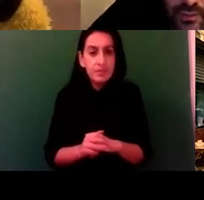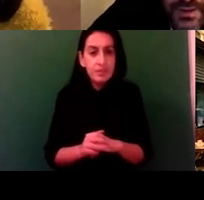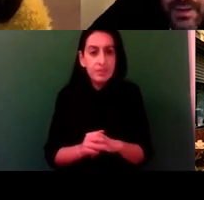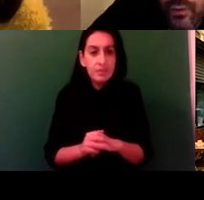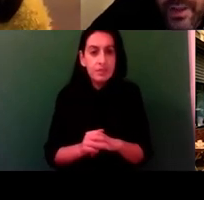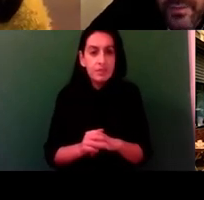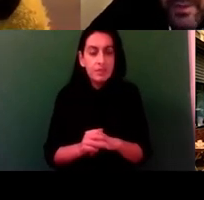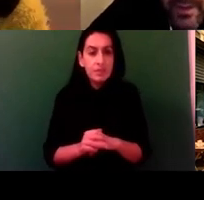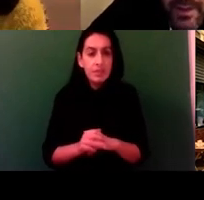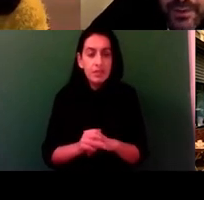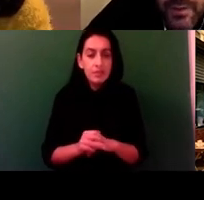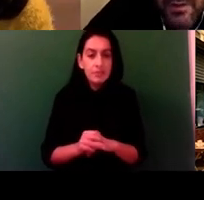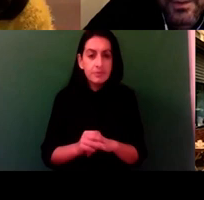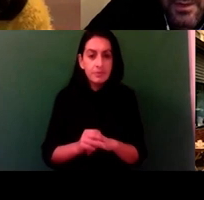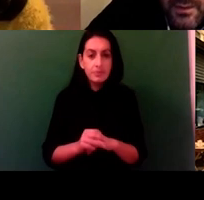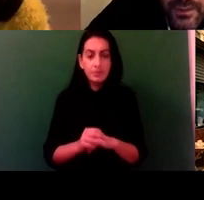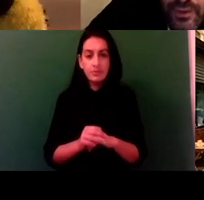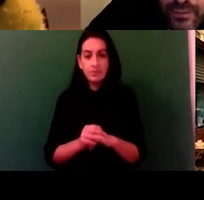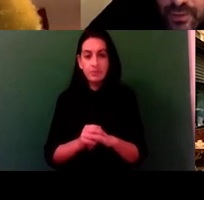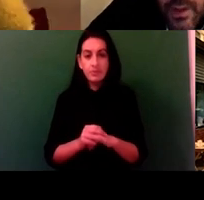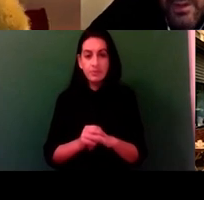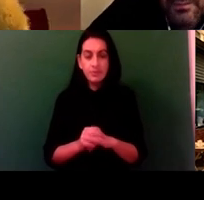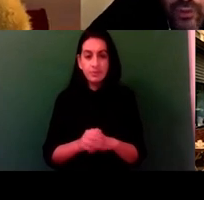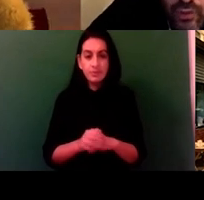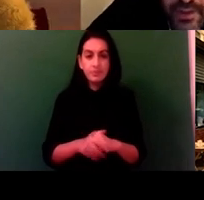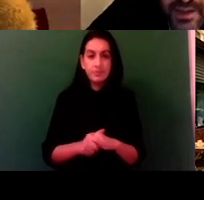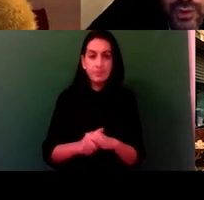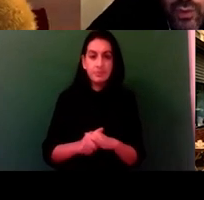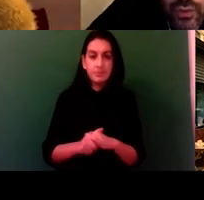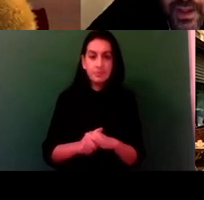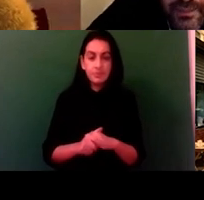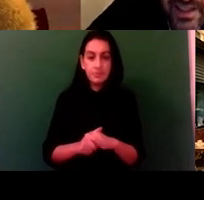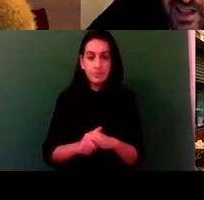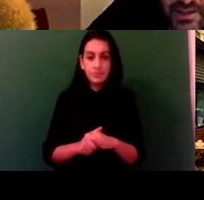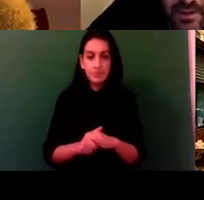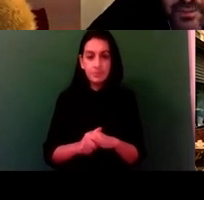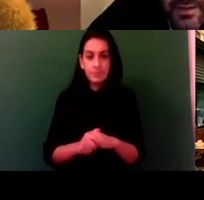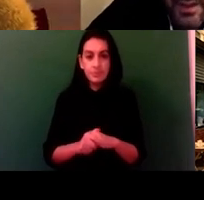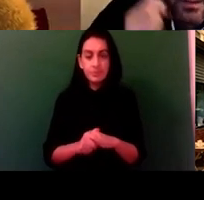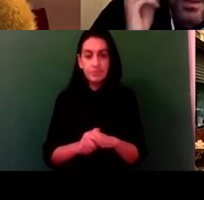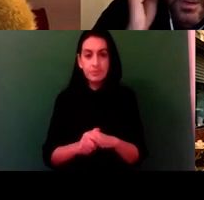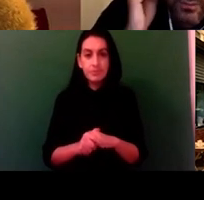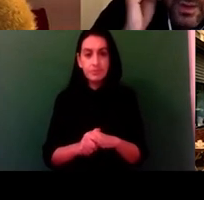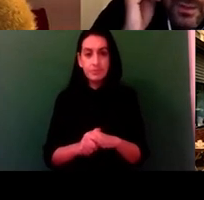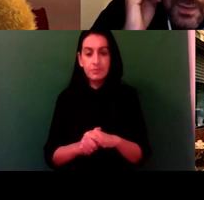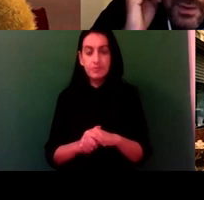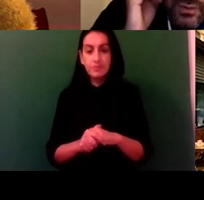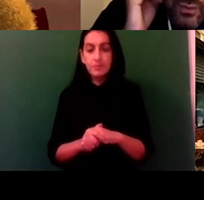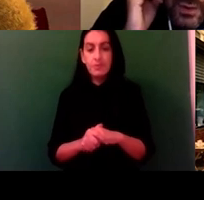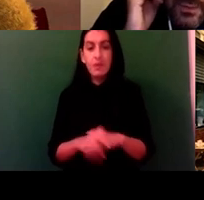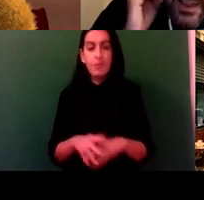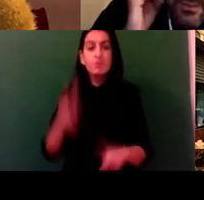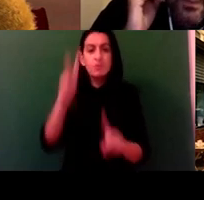seçmiyor mu? Mesela okuma yazma bilmeyen biri o haritalamaya katılabiliyor mu? Belki o meydanı çok kullanan bir dilencinin, bir seyyar satıcının bu katılım